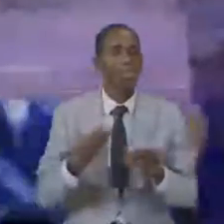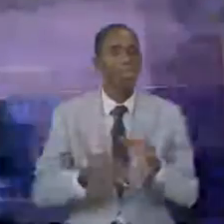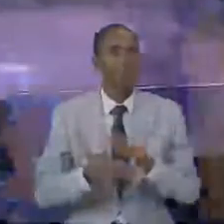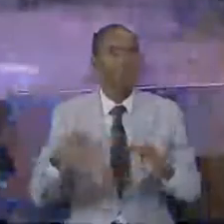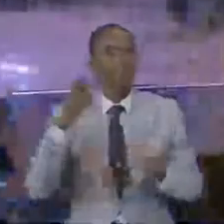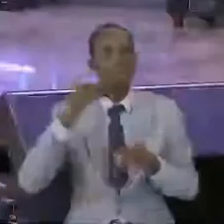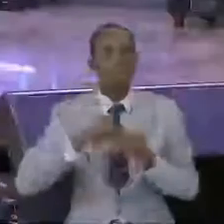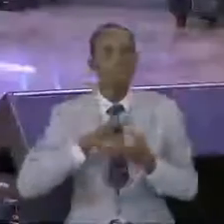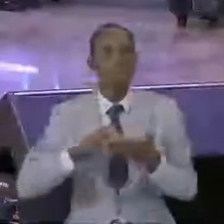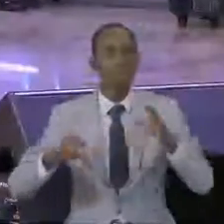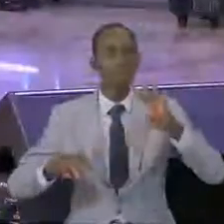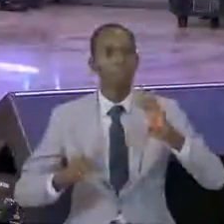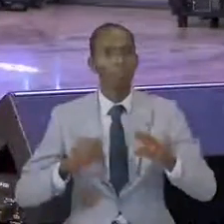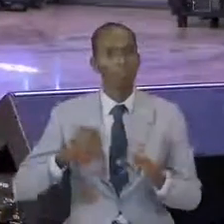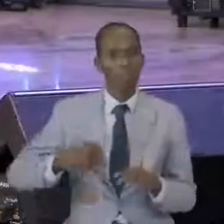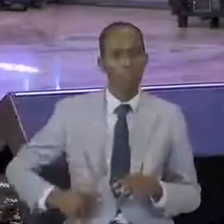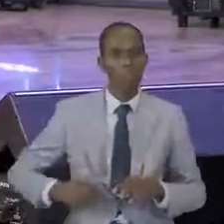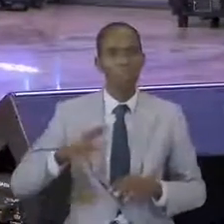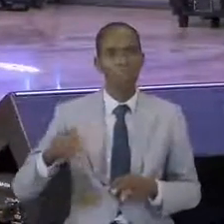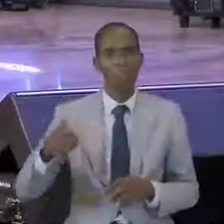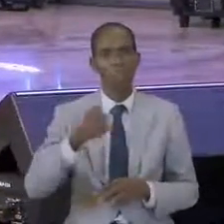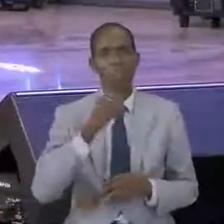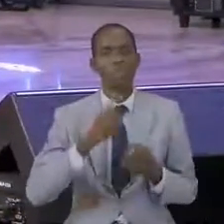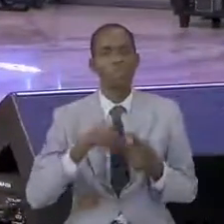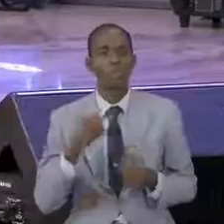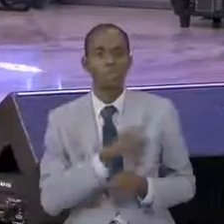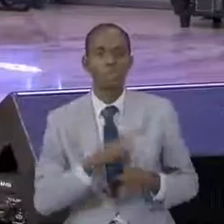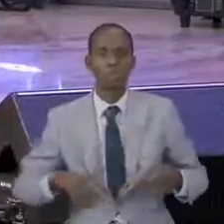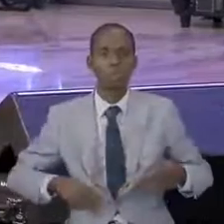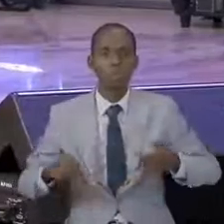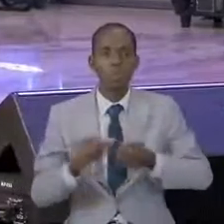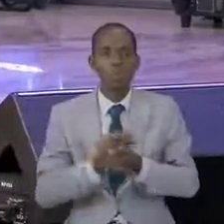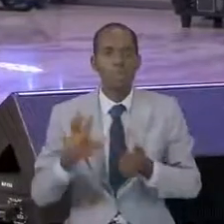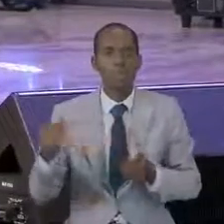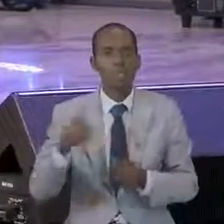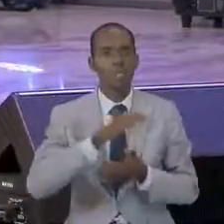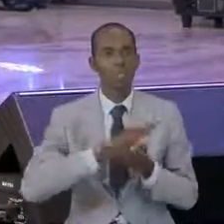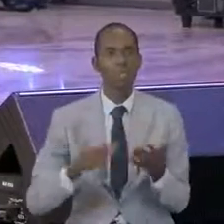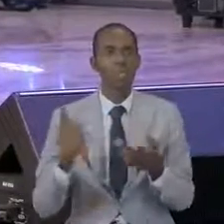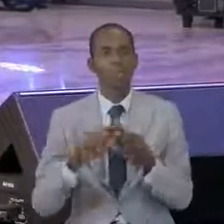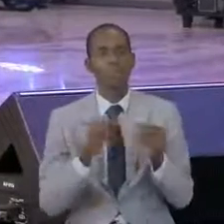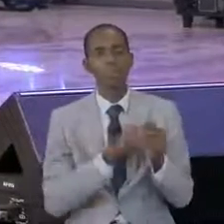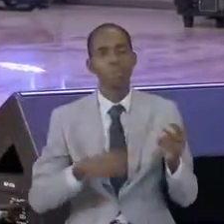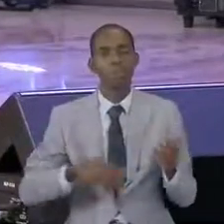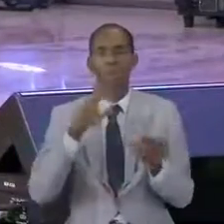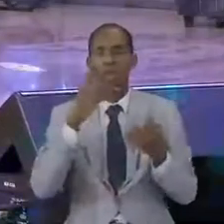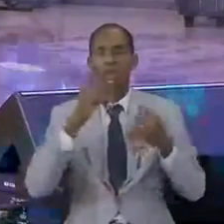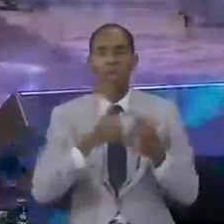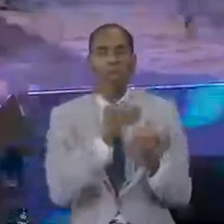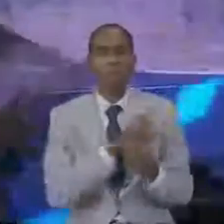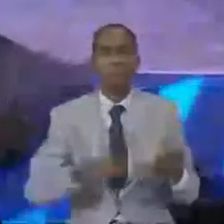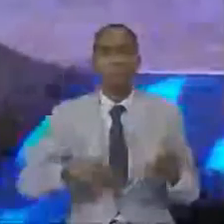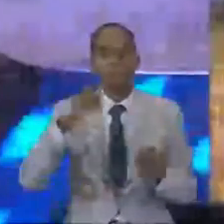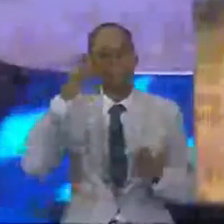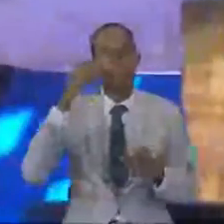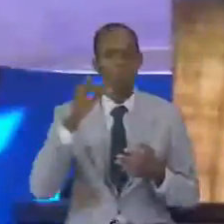circonciser vous pour les éternel circonciser vous pour l'éternel vous venez au Seigneur et à cause